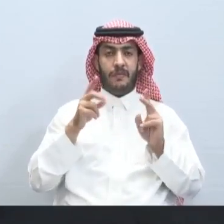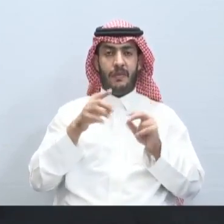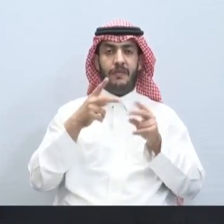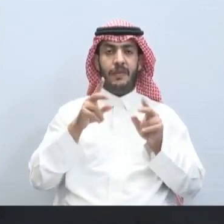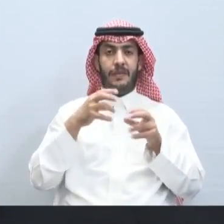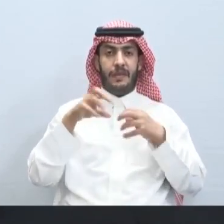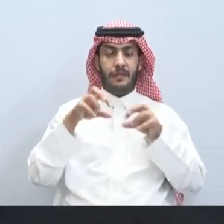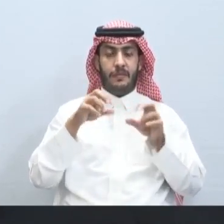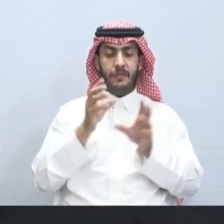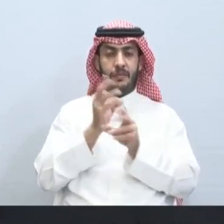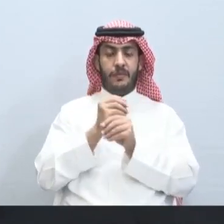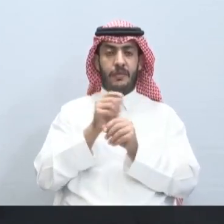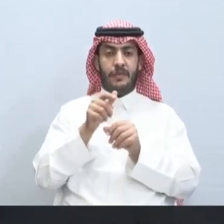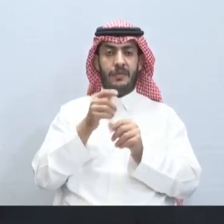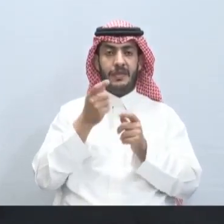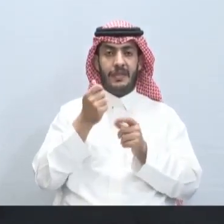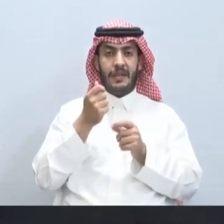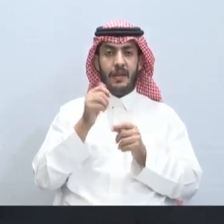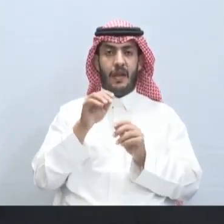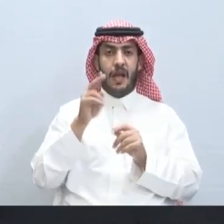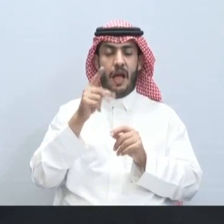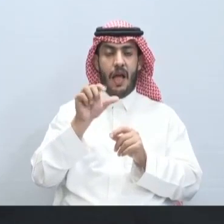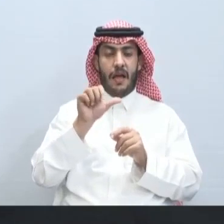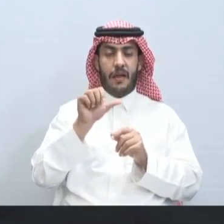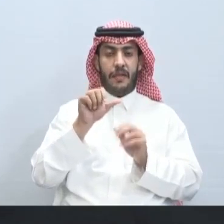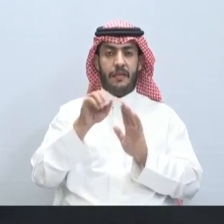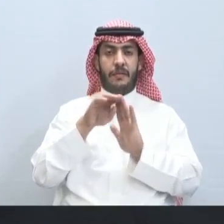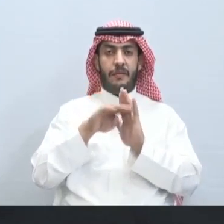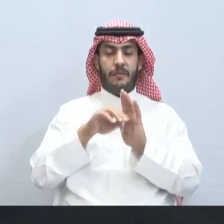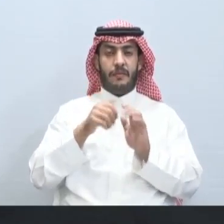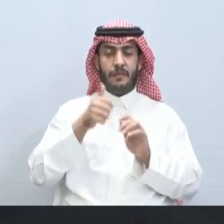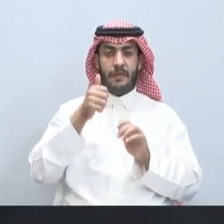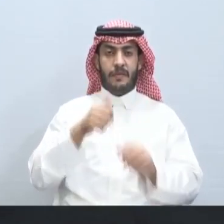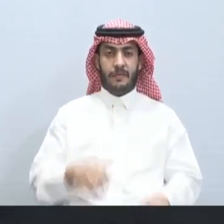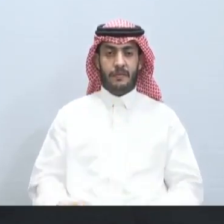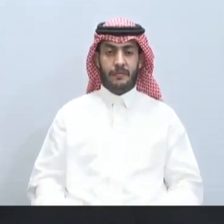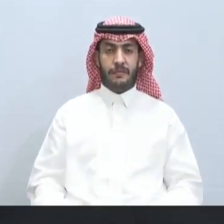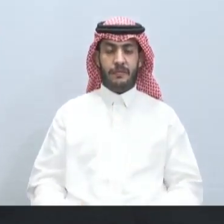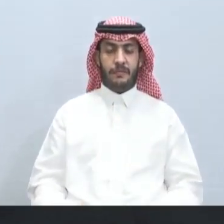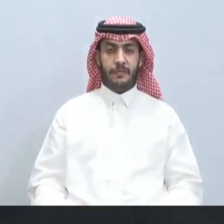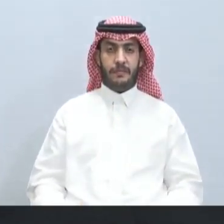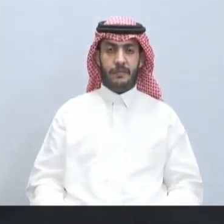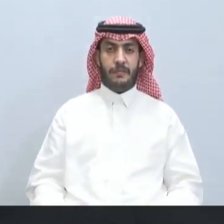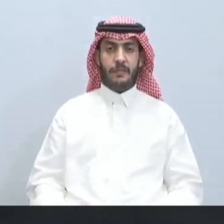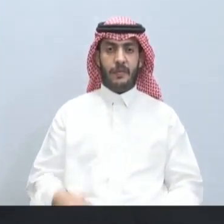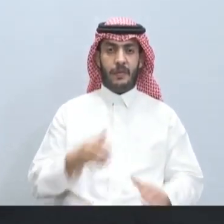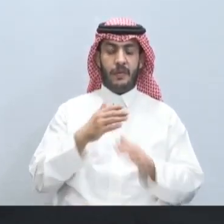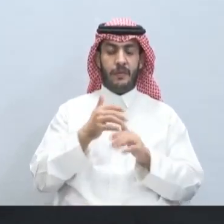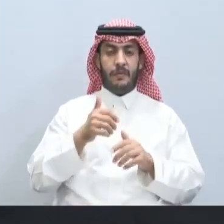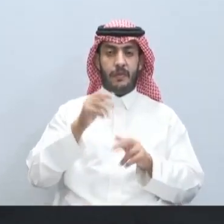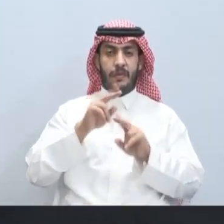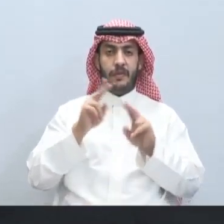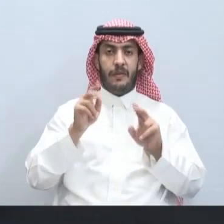ابدا بتقسيم السوق هنالك اسعار وعروض للاشخاص الذين يتكرر شرائهم وهنالك قد يكون منتجات وعروض